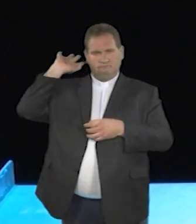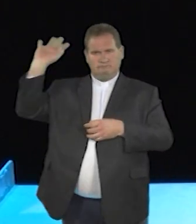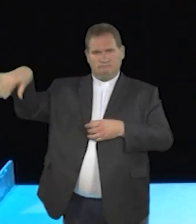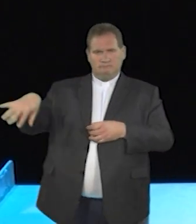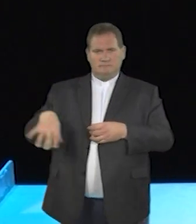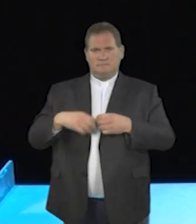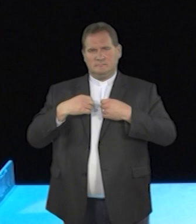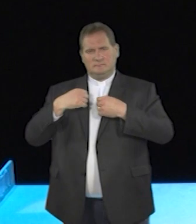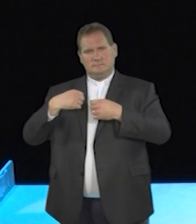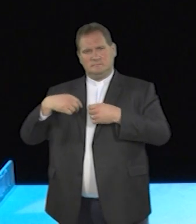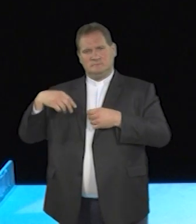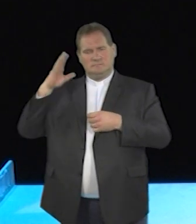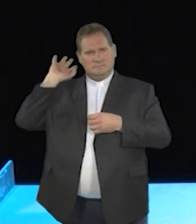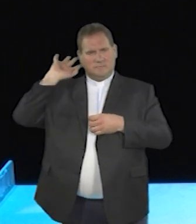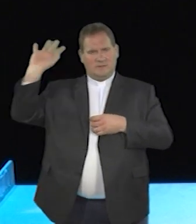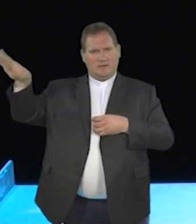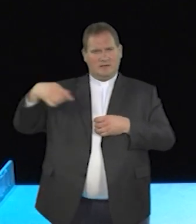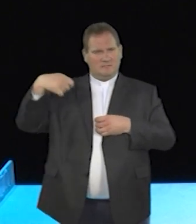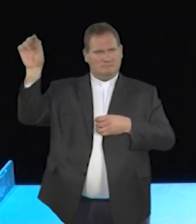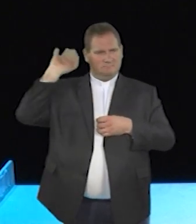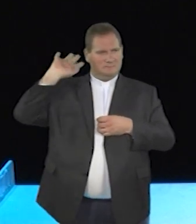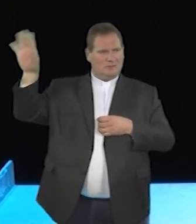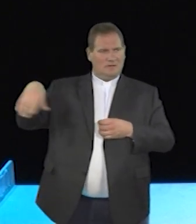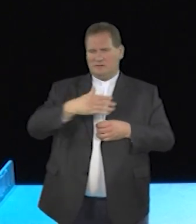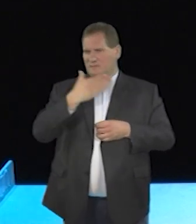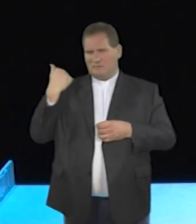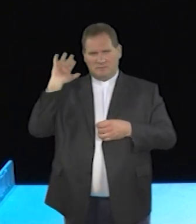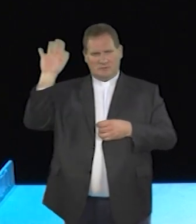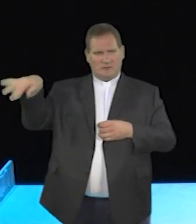Nie wrócił już więcej, pa, pa!